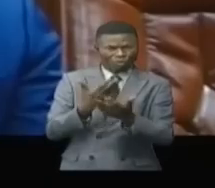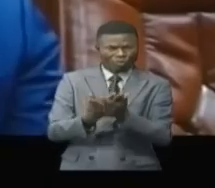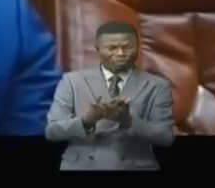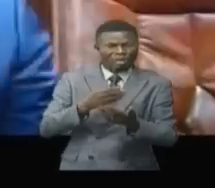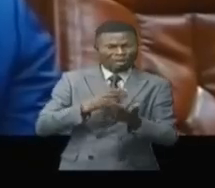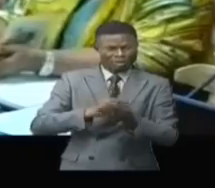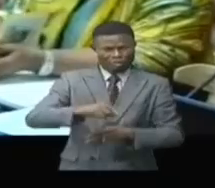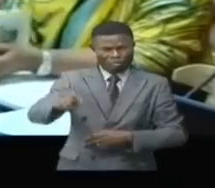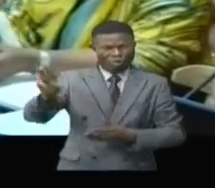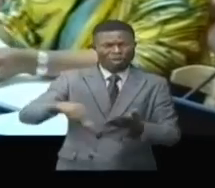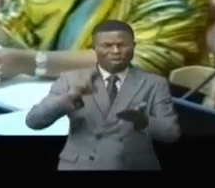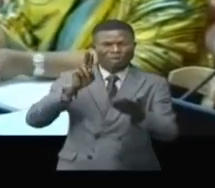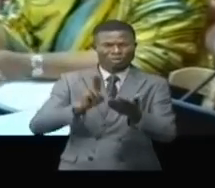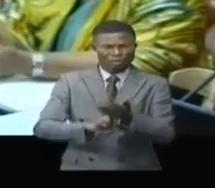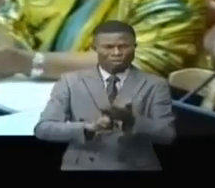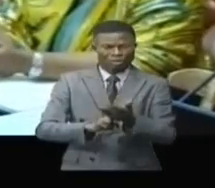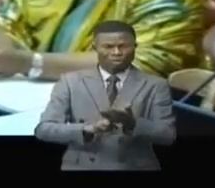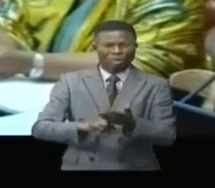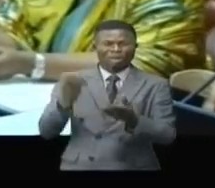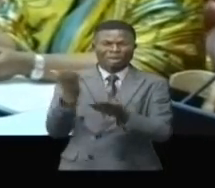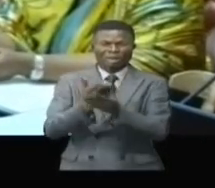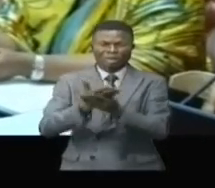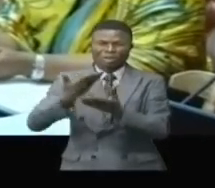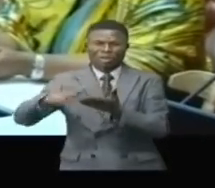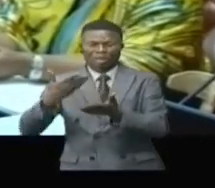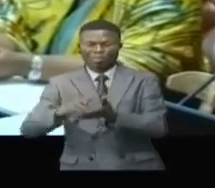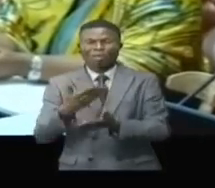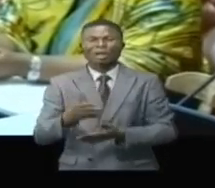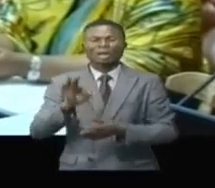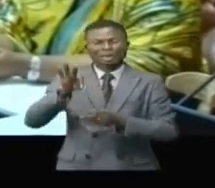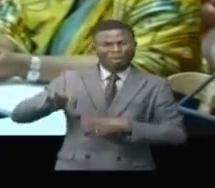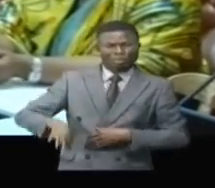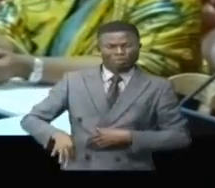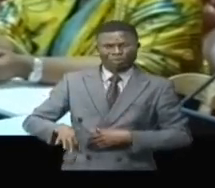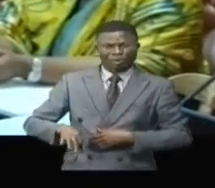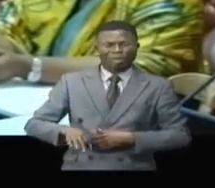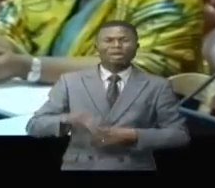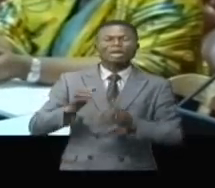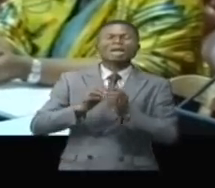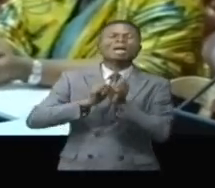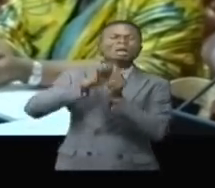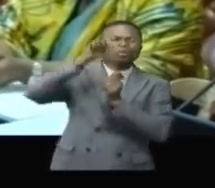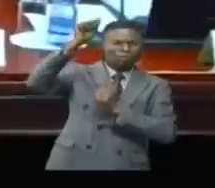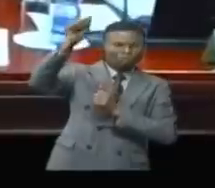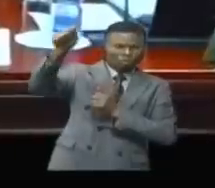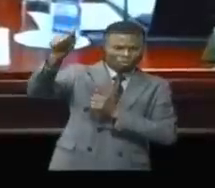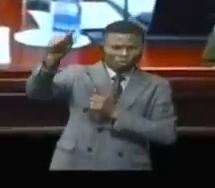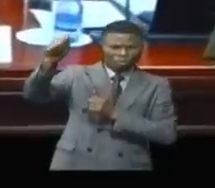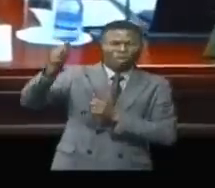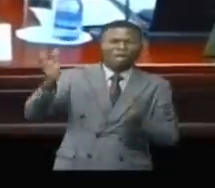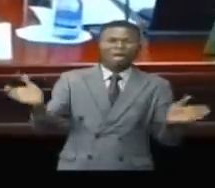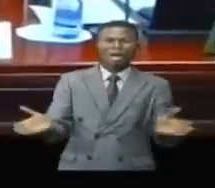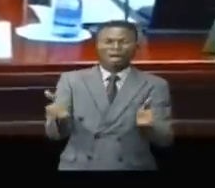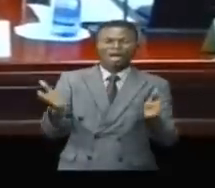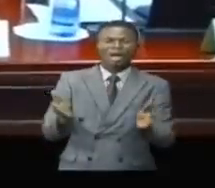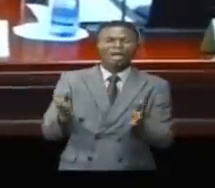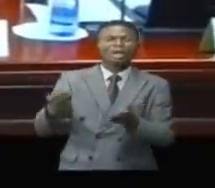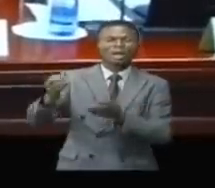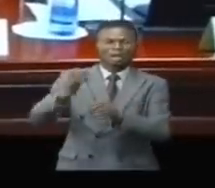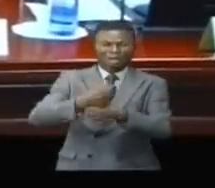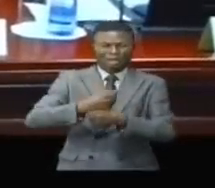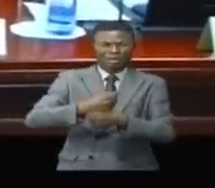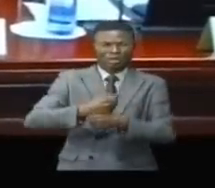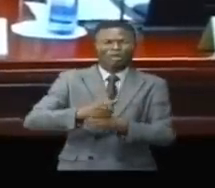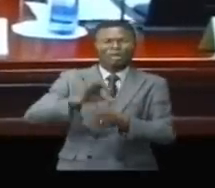dès la signature de contrats de partage de production et à long terme, cela pourra générer